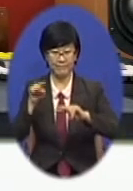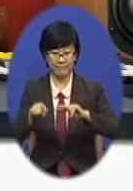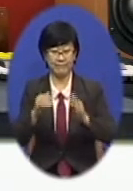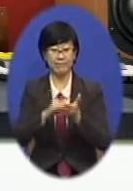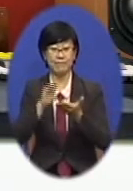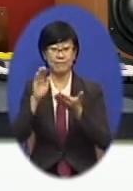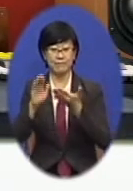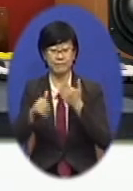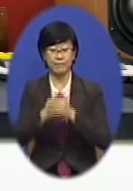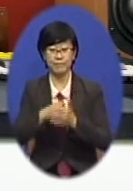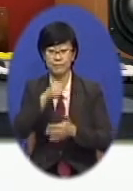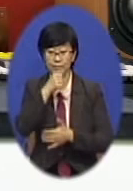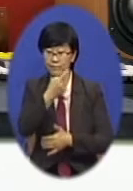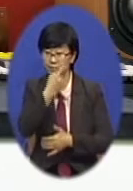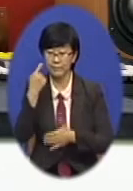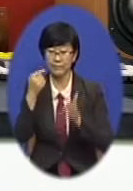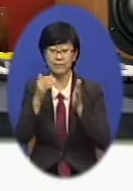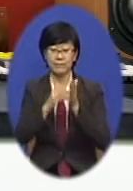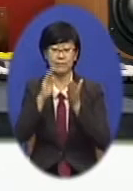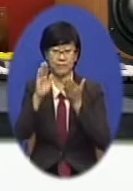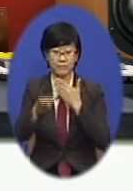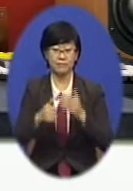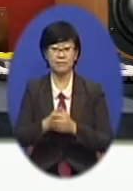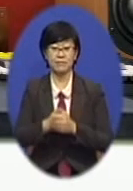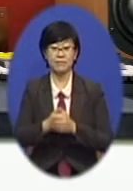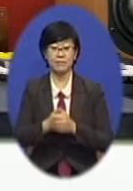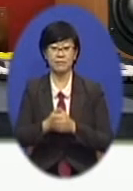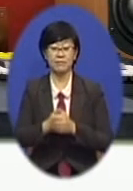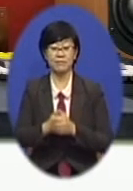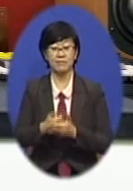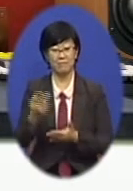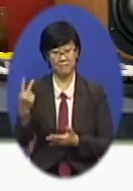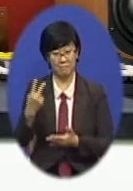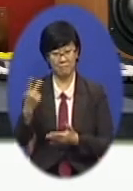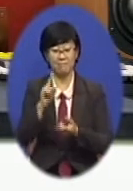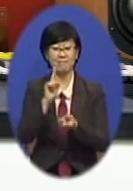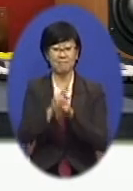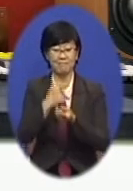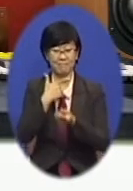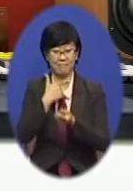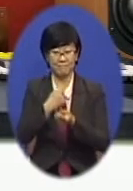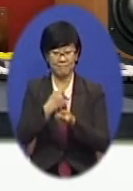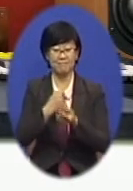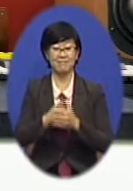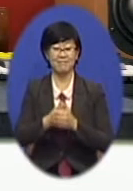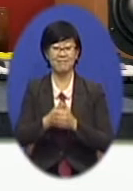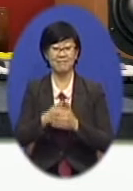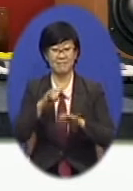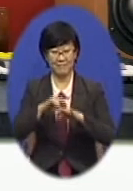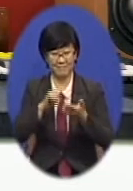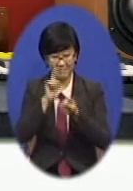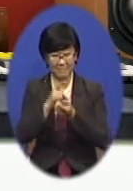난 다음에 점수 확인하시고 바로 송봉수 허미영과 그리고 우리 수아